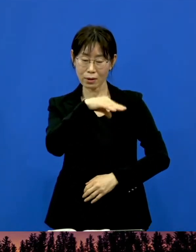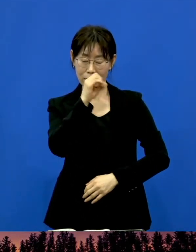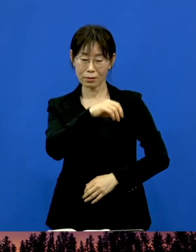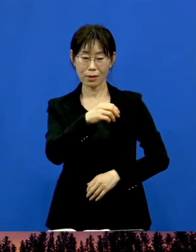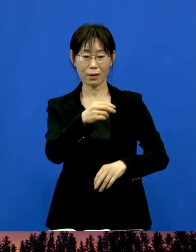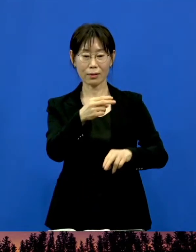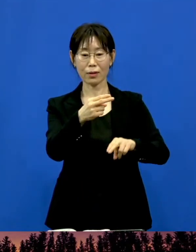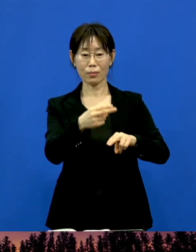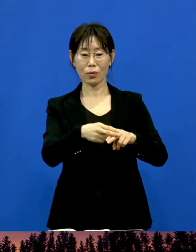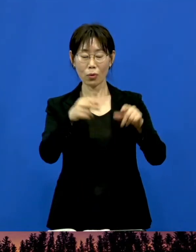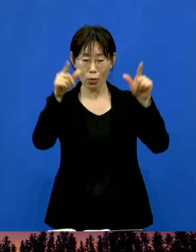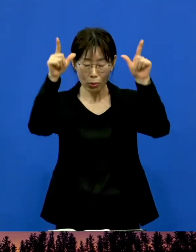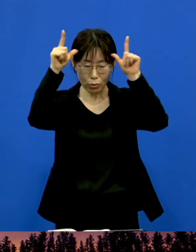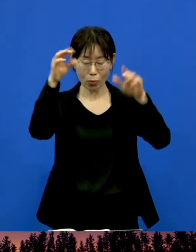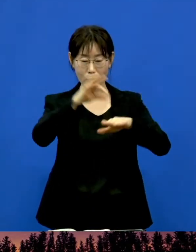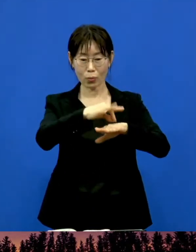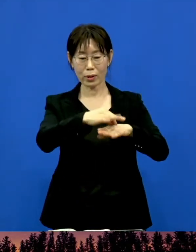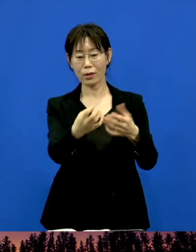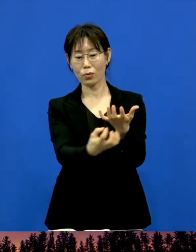그냥